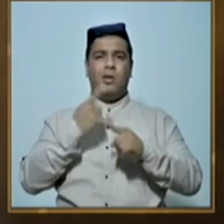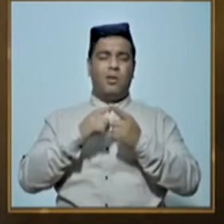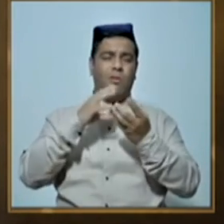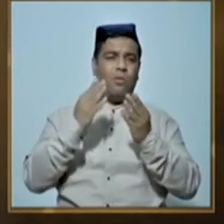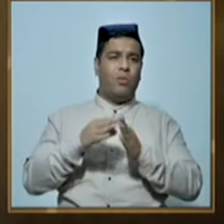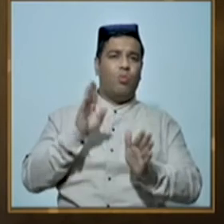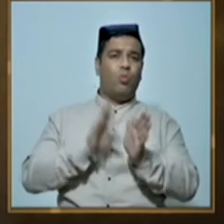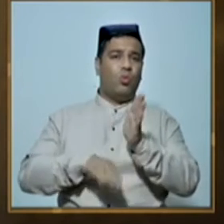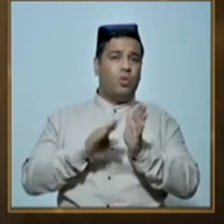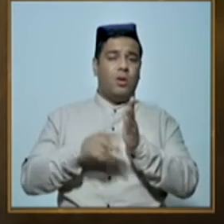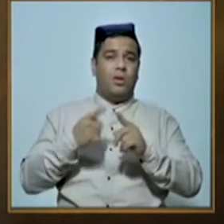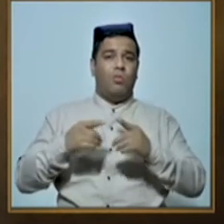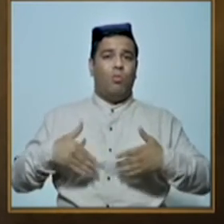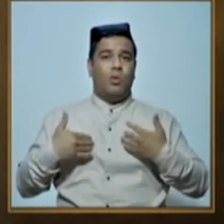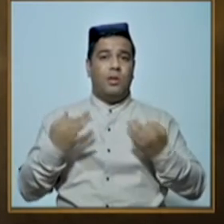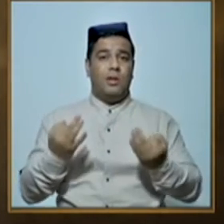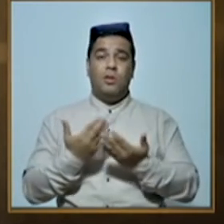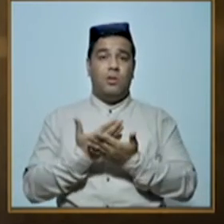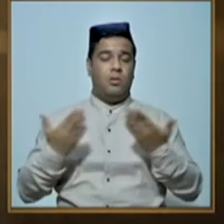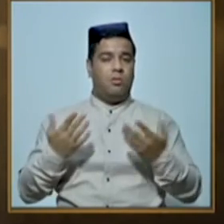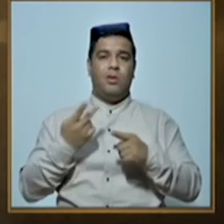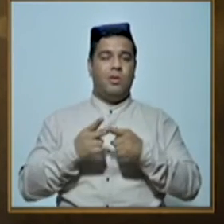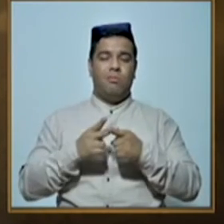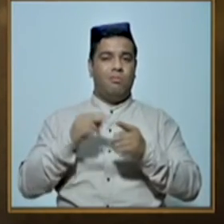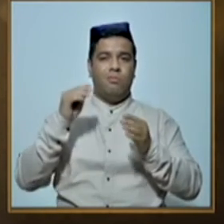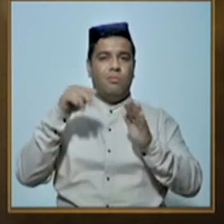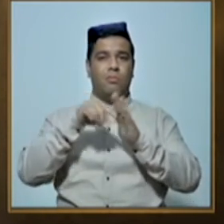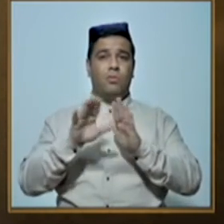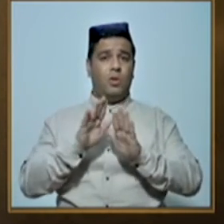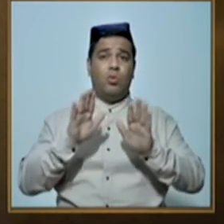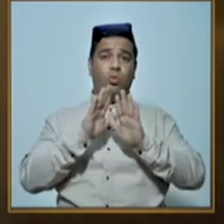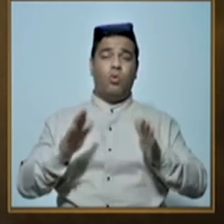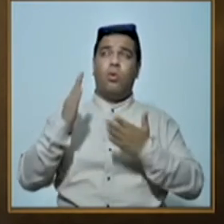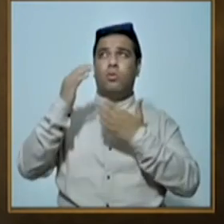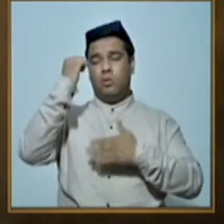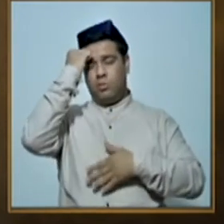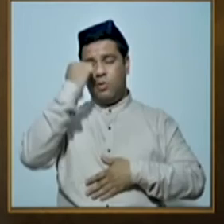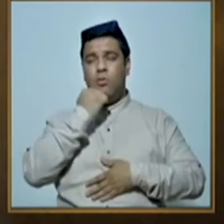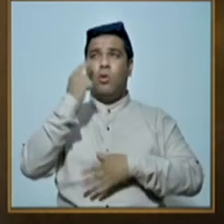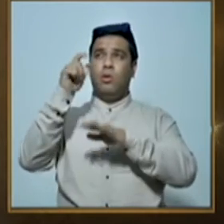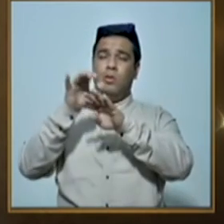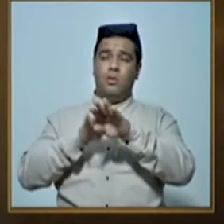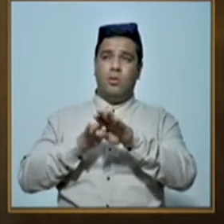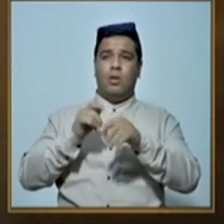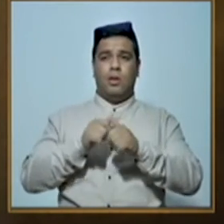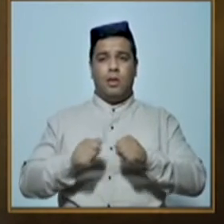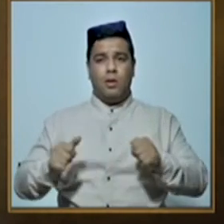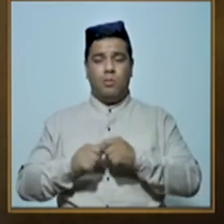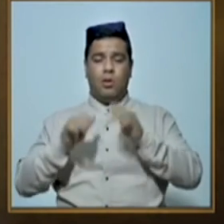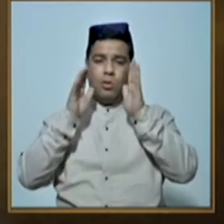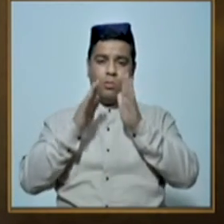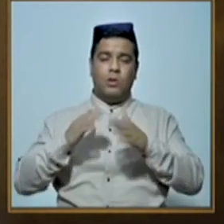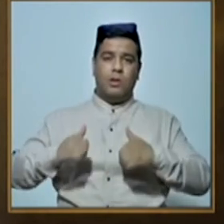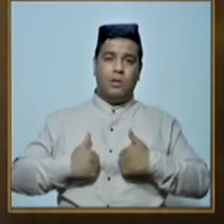har xil narsalar bilan behuda faqrlanish ma'nolari mu'minlarga, musulmonlarga hech qachon to'g'ri